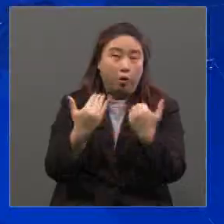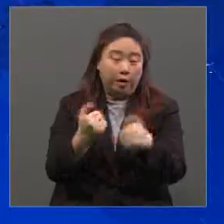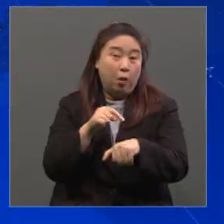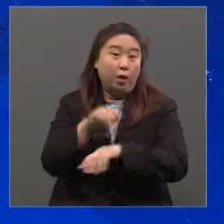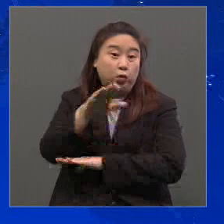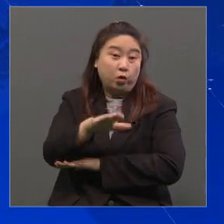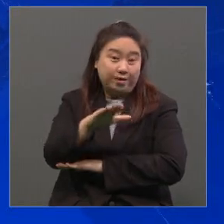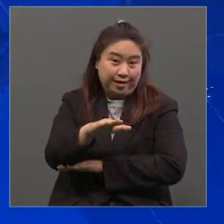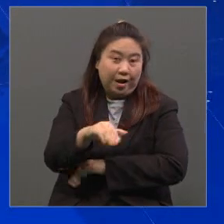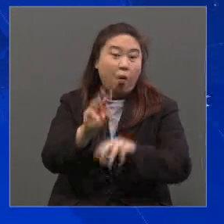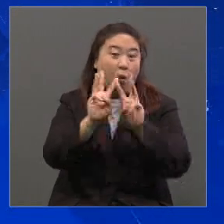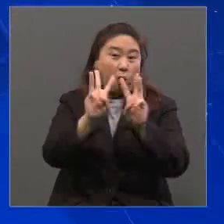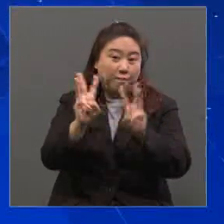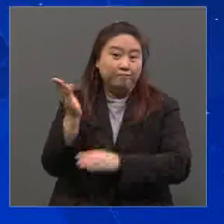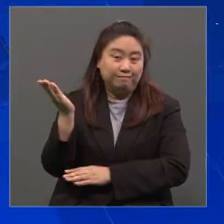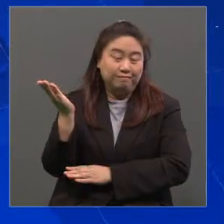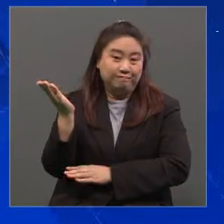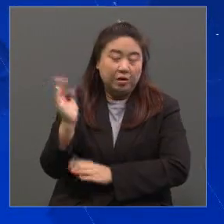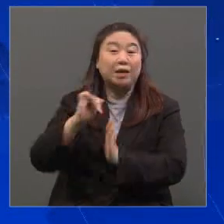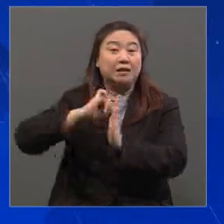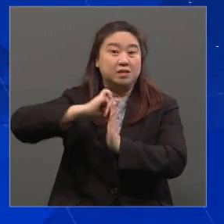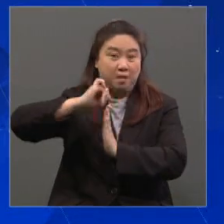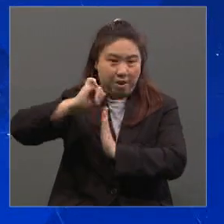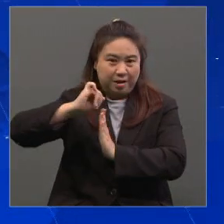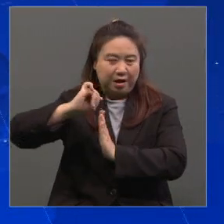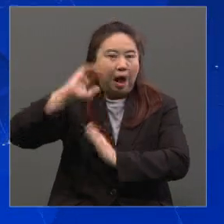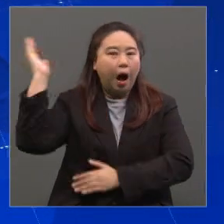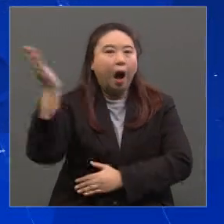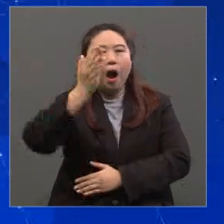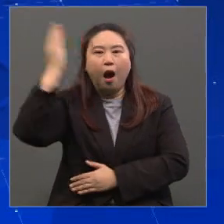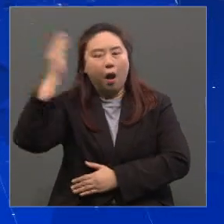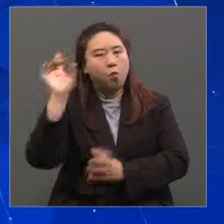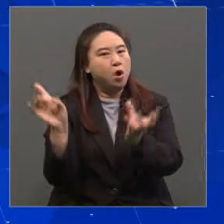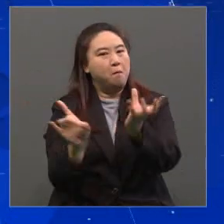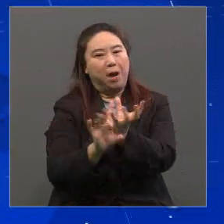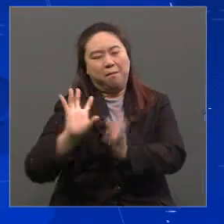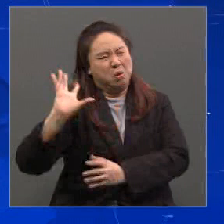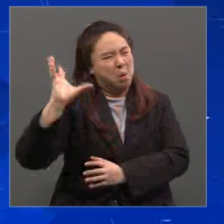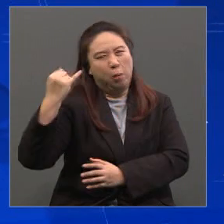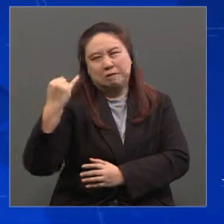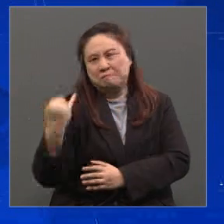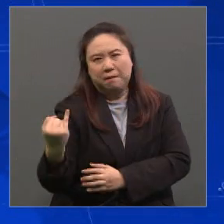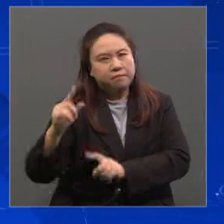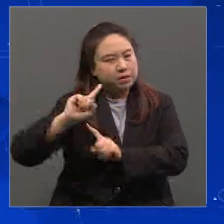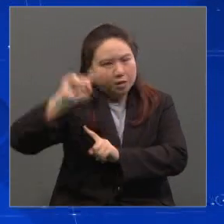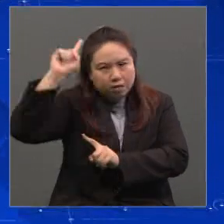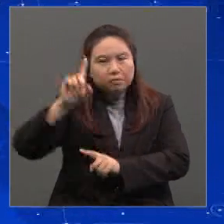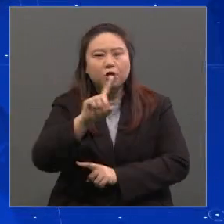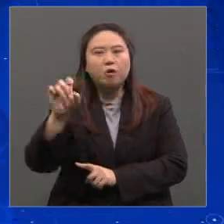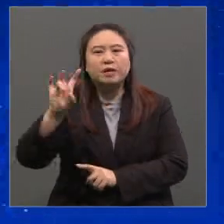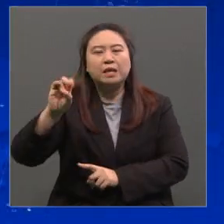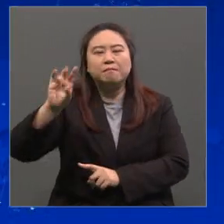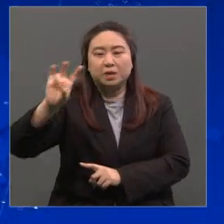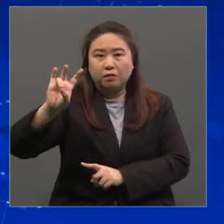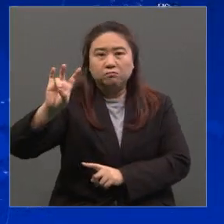iqlนะฮะเชียงใหม่คุณภาพอากาศแย่เป็นอันดับ 1ของโลกนะครับอยู่ที่ 177อย่างล่าสุด